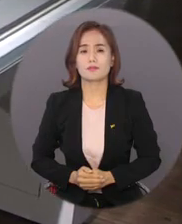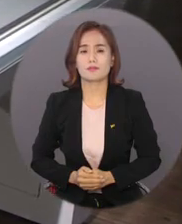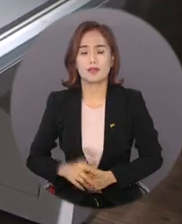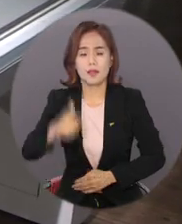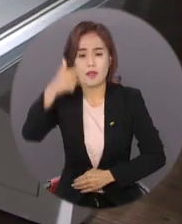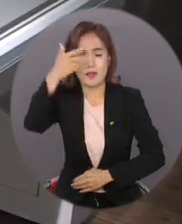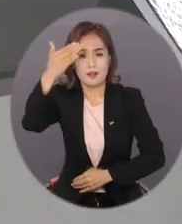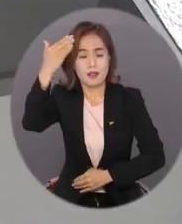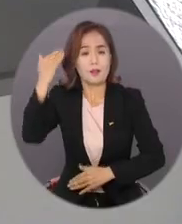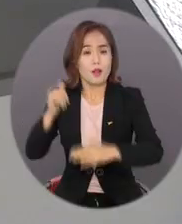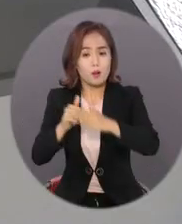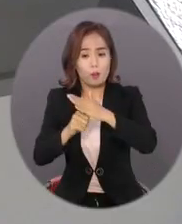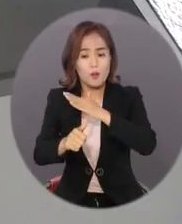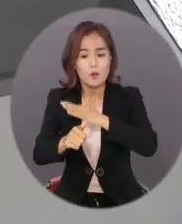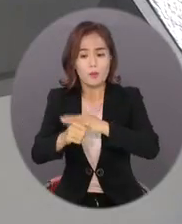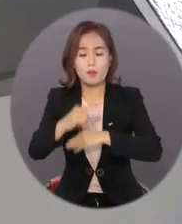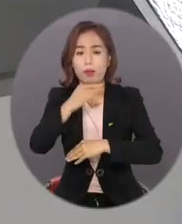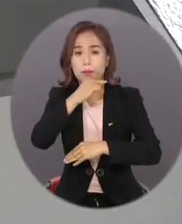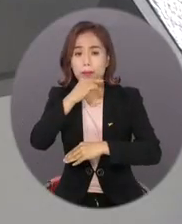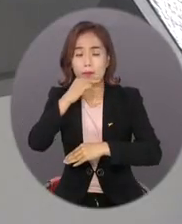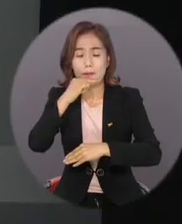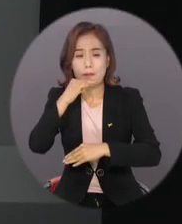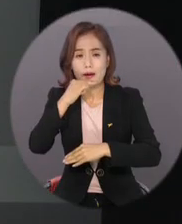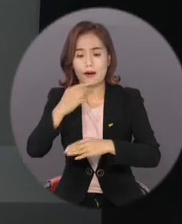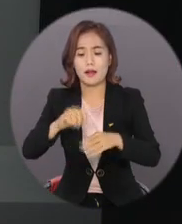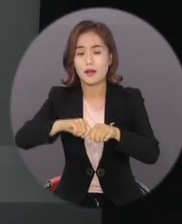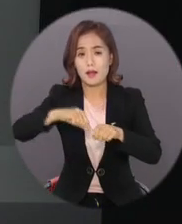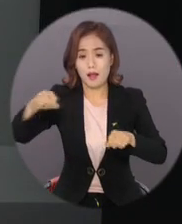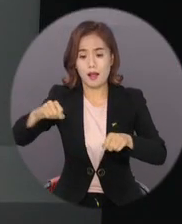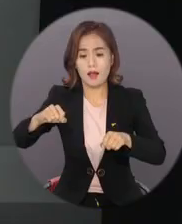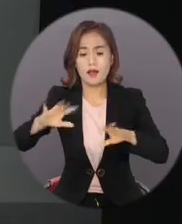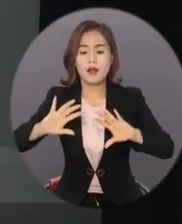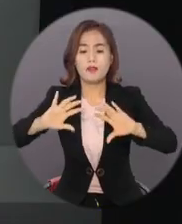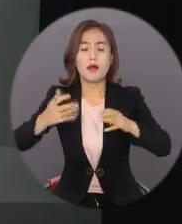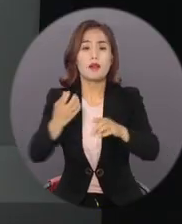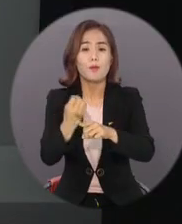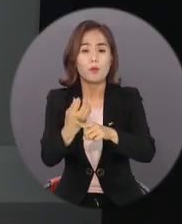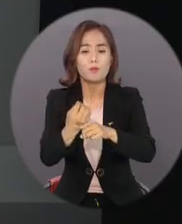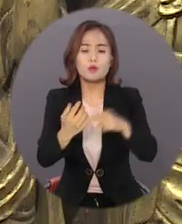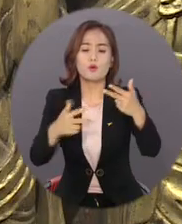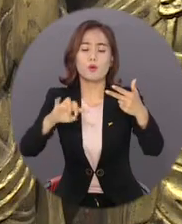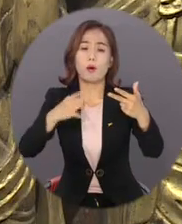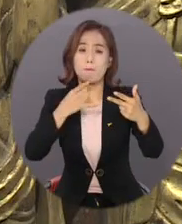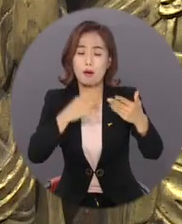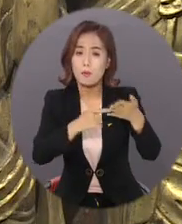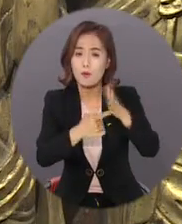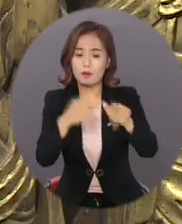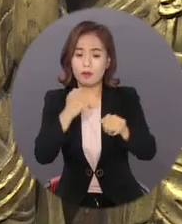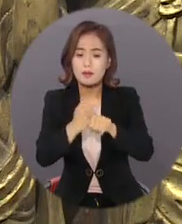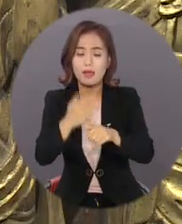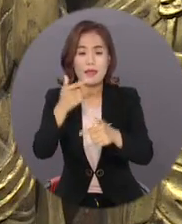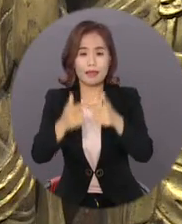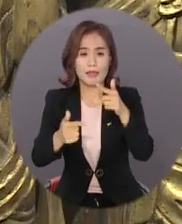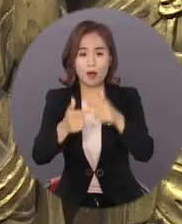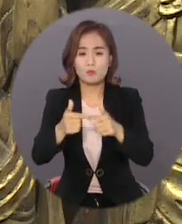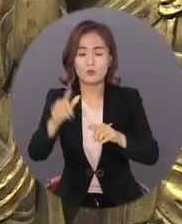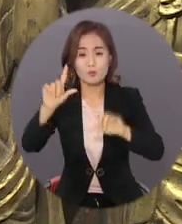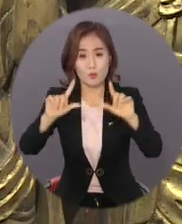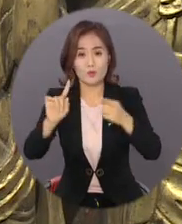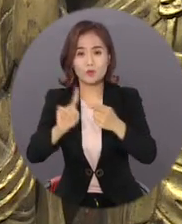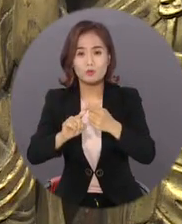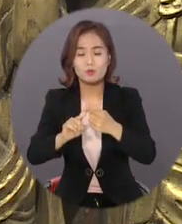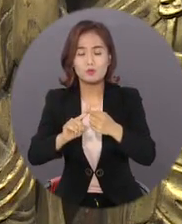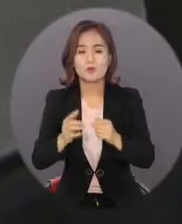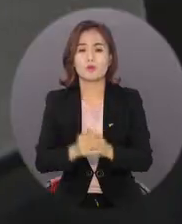고조선 시대를 대표하는 동검부터 국보급으로 지금까지 7점밖에 공개되지 않은 희귀한 목각탱화.